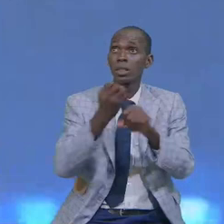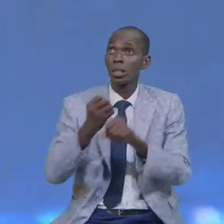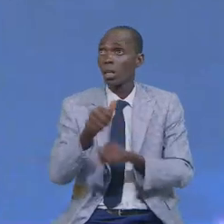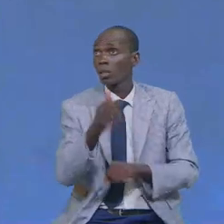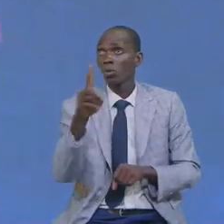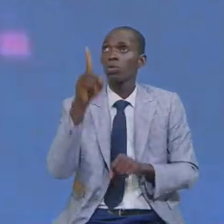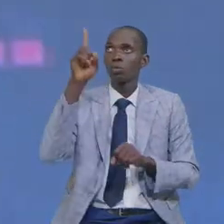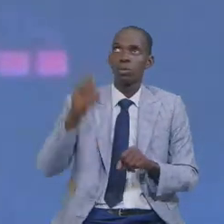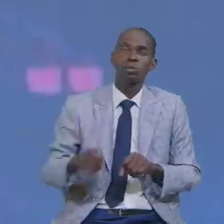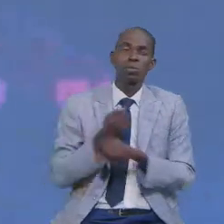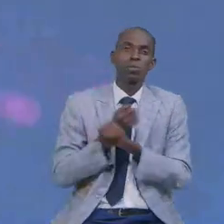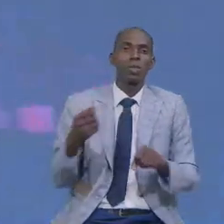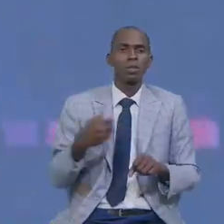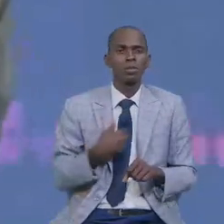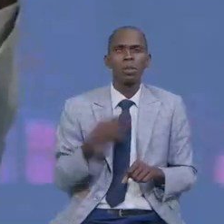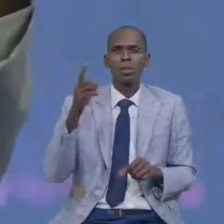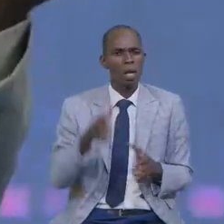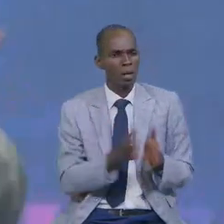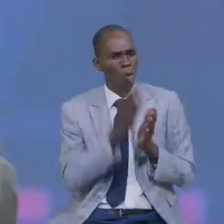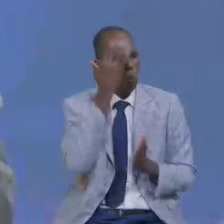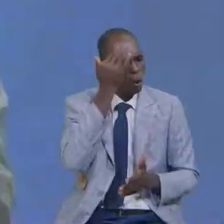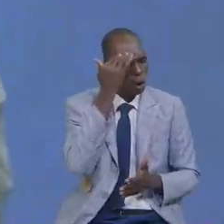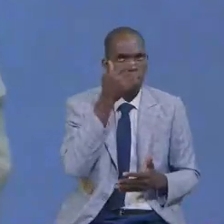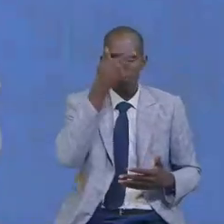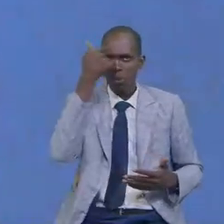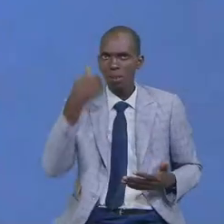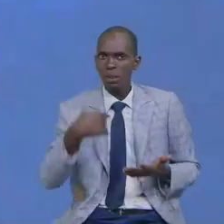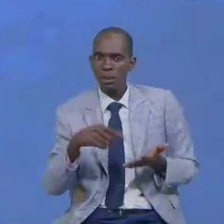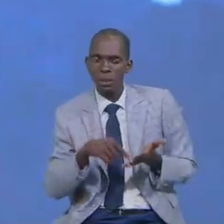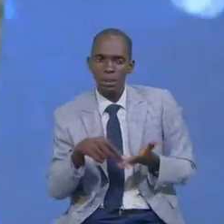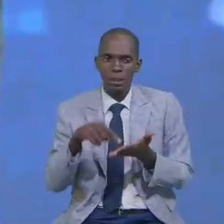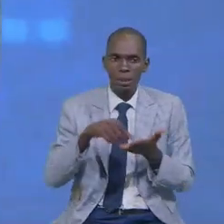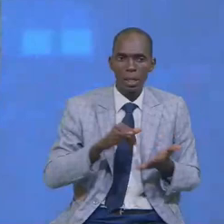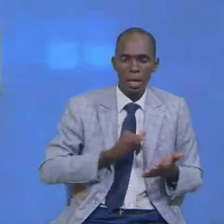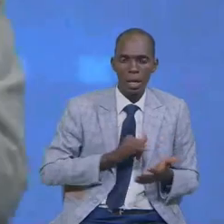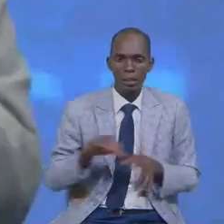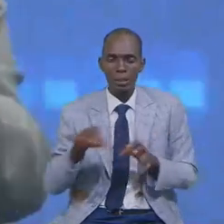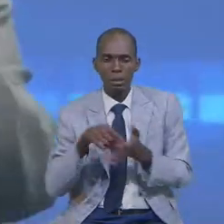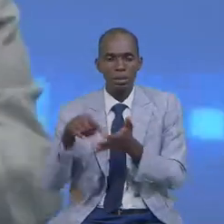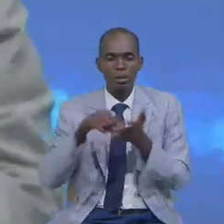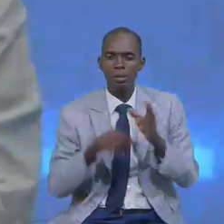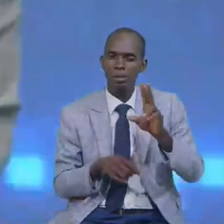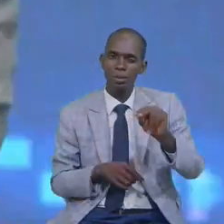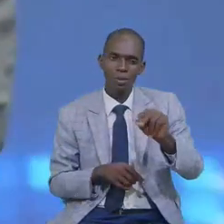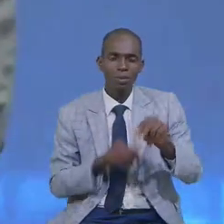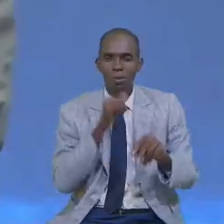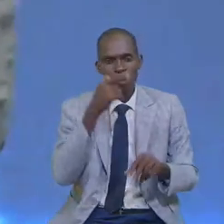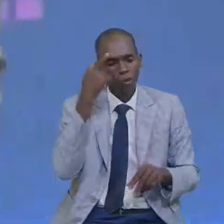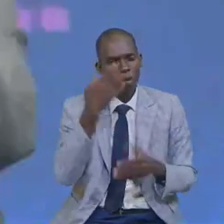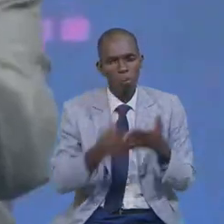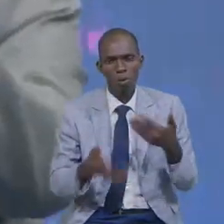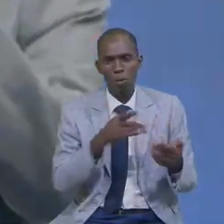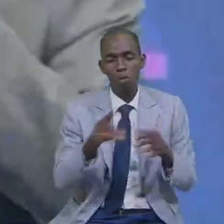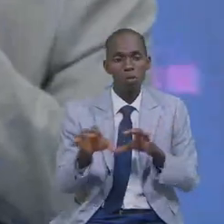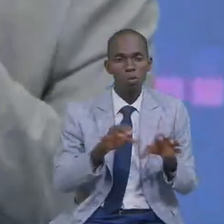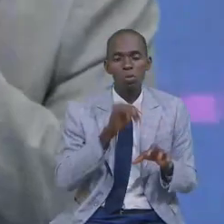Et il dit pourquoi? Regarde mes mérites. Les mérites n'interviennent pas ici. L'argent n'intervient pas